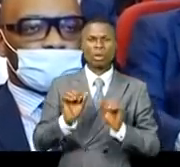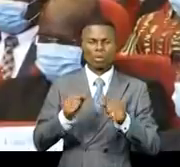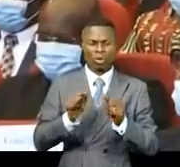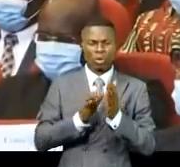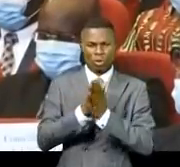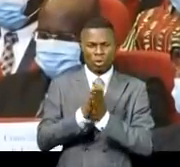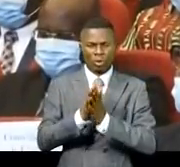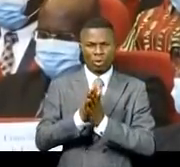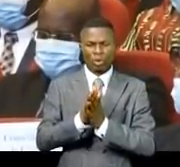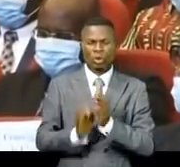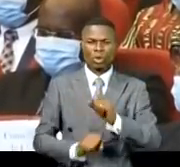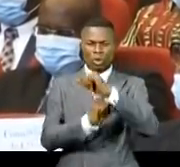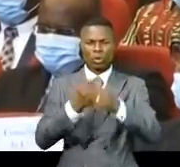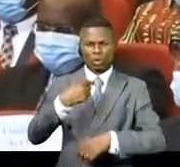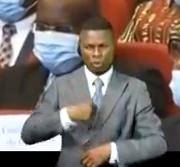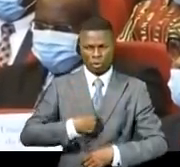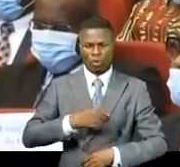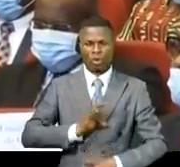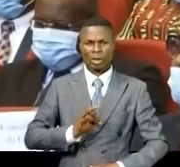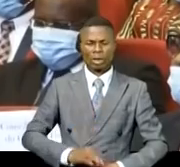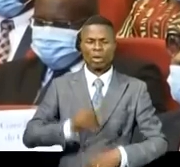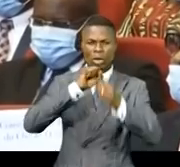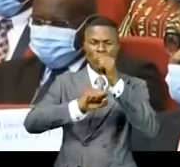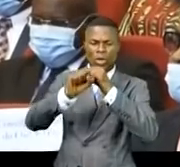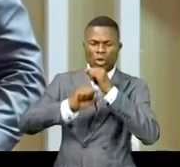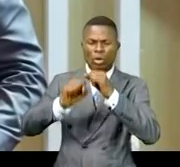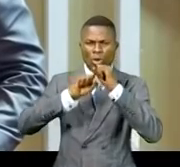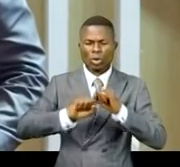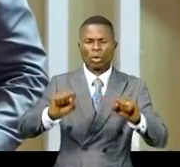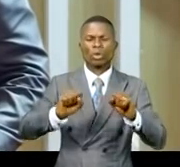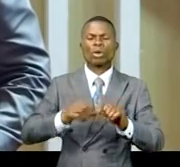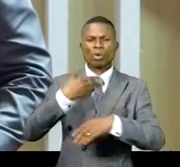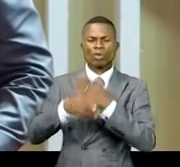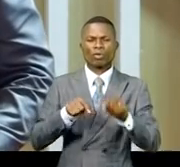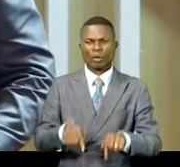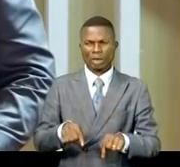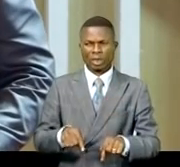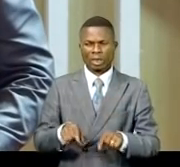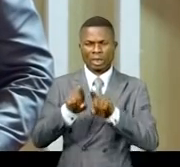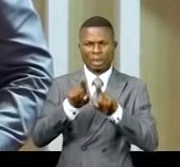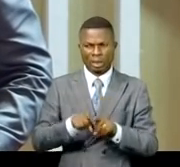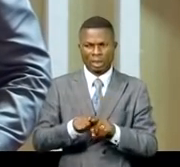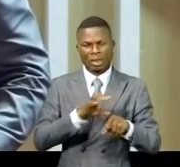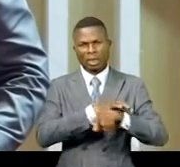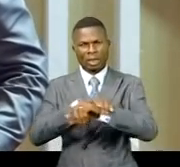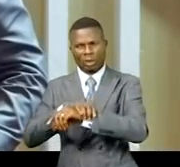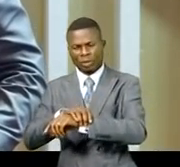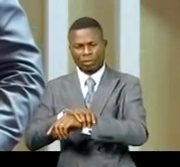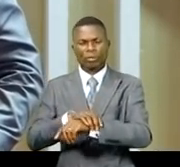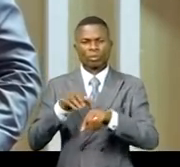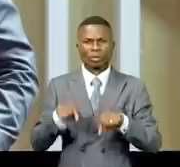sur tout mon appui dans la campagne de sensibilisation que vous menez et qui vous a conduit